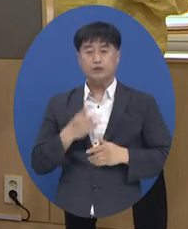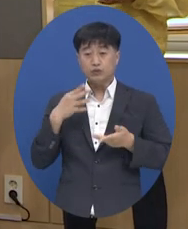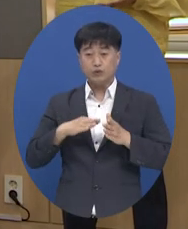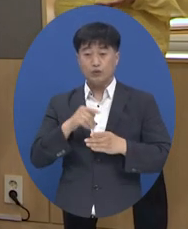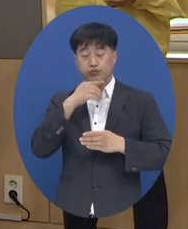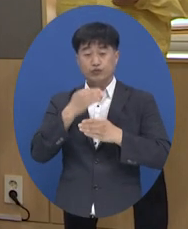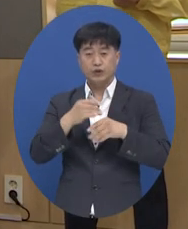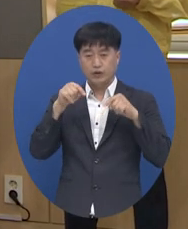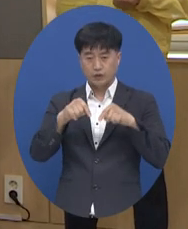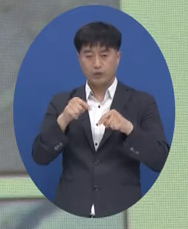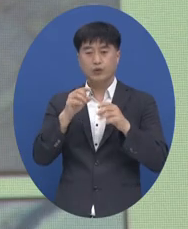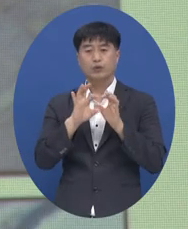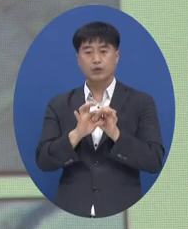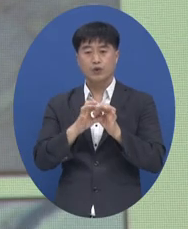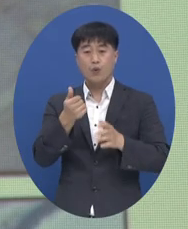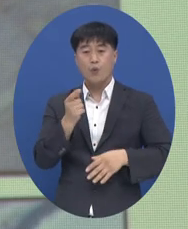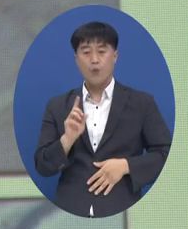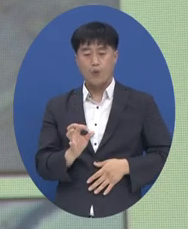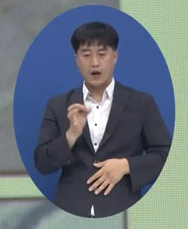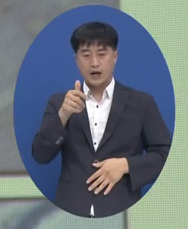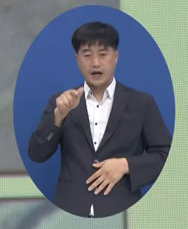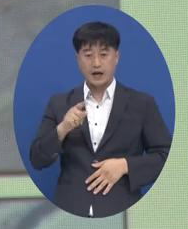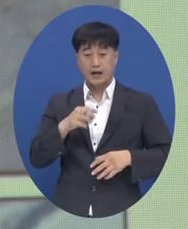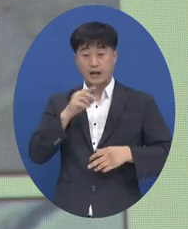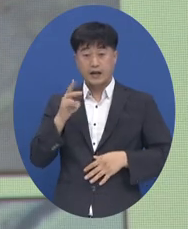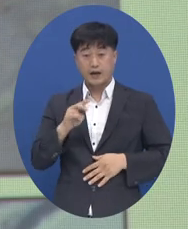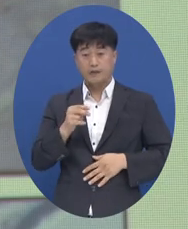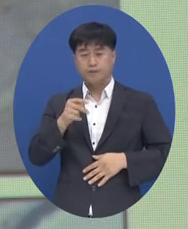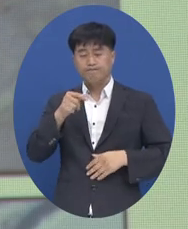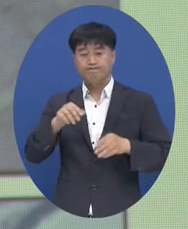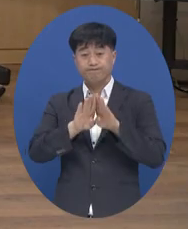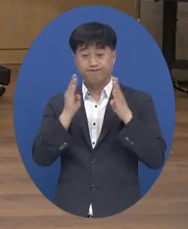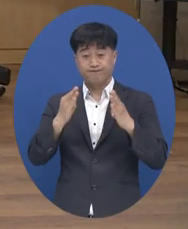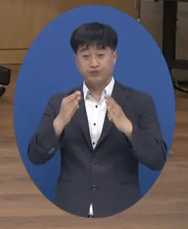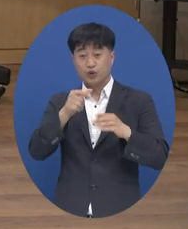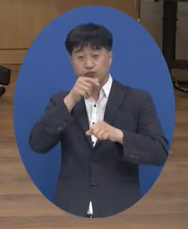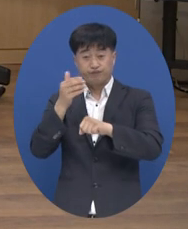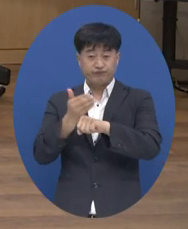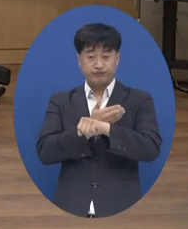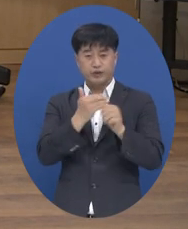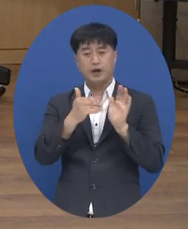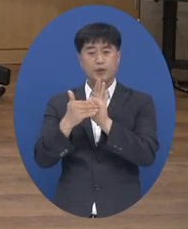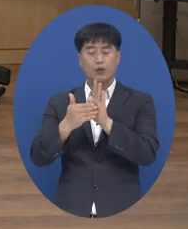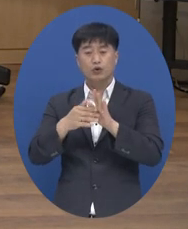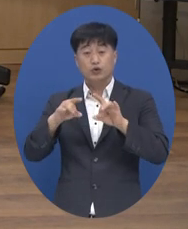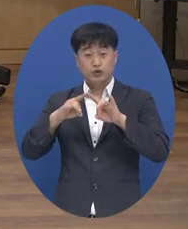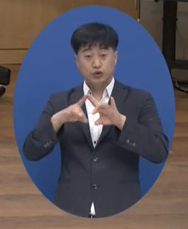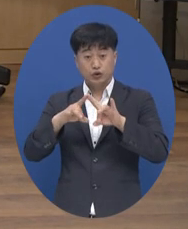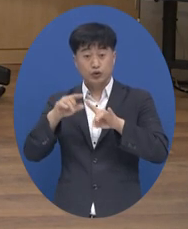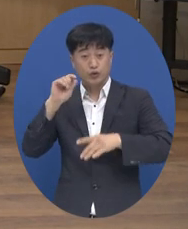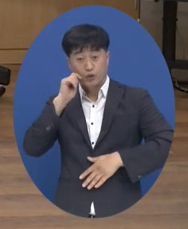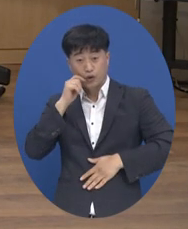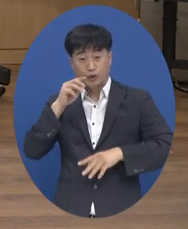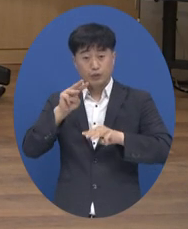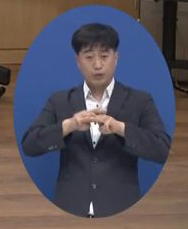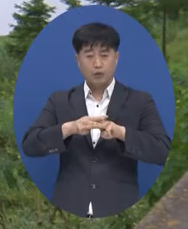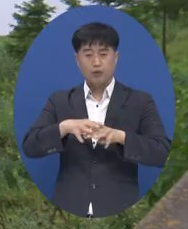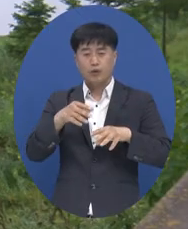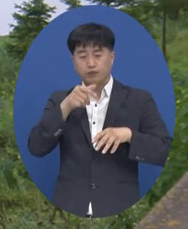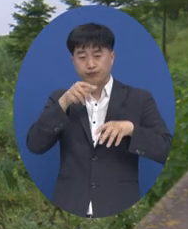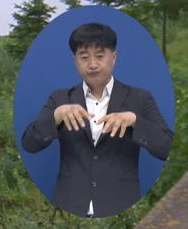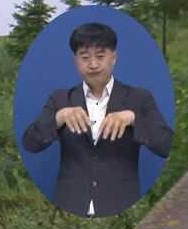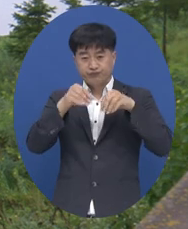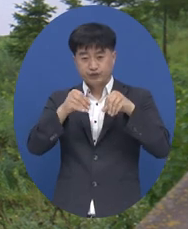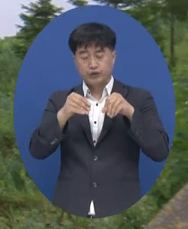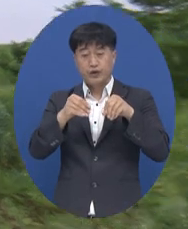북측과 협상을 통해 황강 된 방류로 인한 수혜를 예방하고 북측의 전령 난과 농촌 의 가뭄을 해소할 수